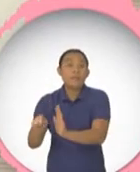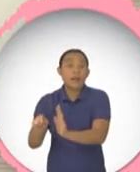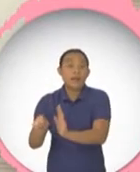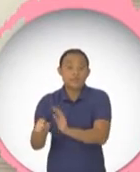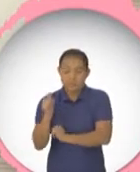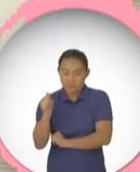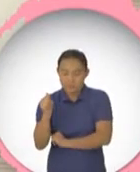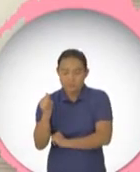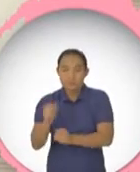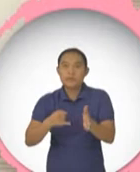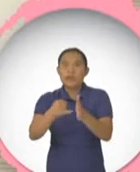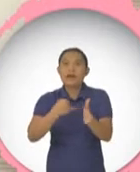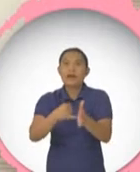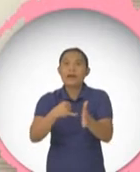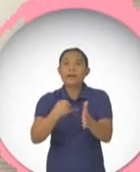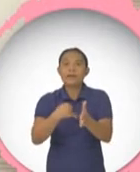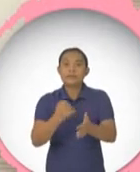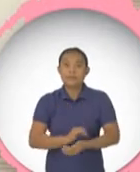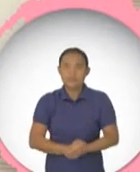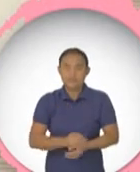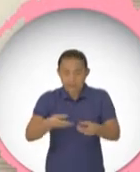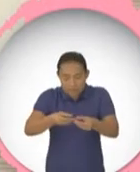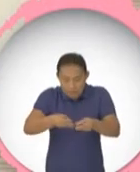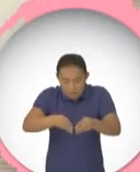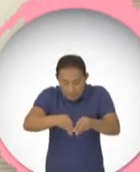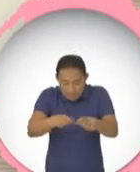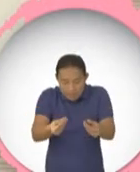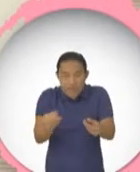หั่นง่ายขึ้นนะคะมันจะได้ไม่แบะออก ครับ